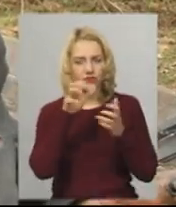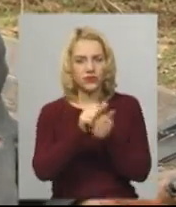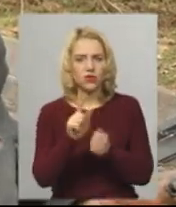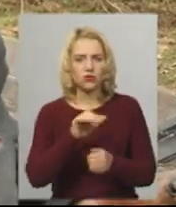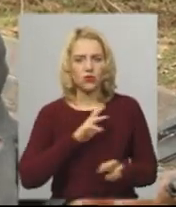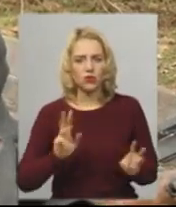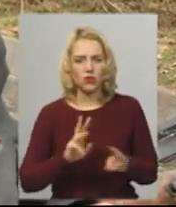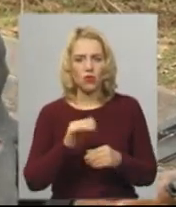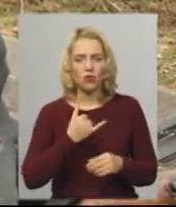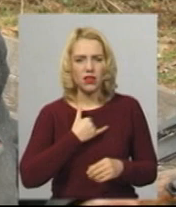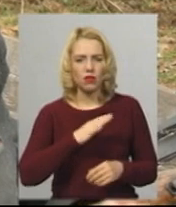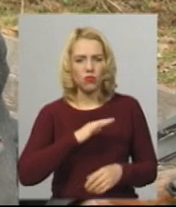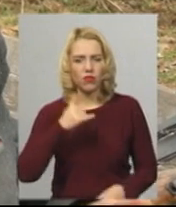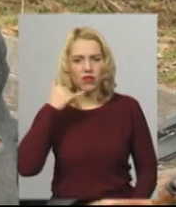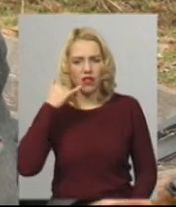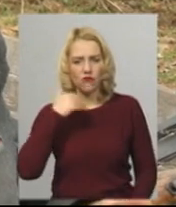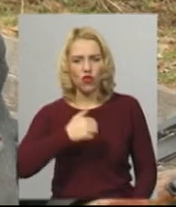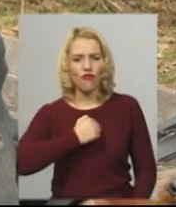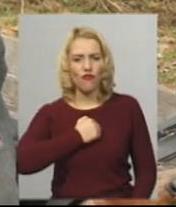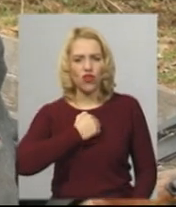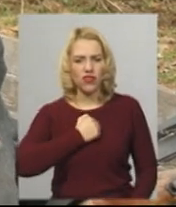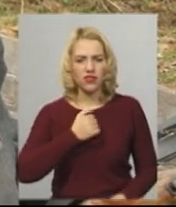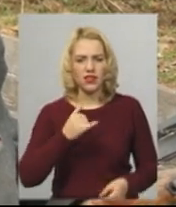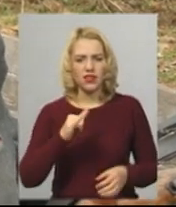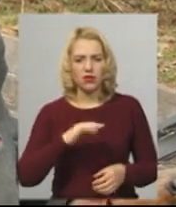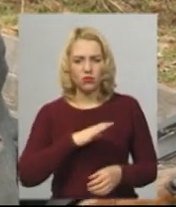телефон такий воєнний, телефон. І був